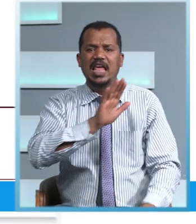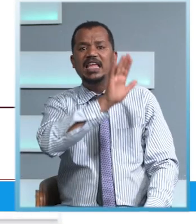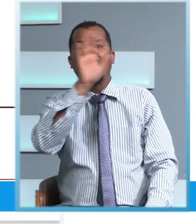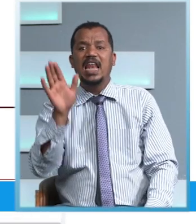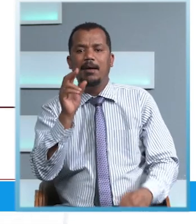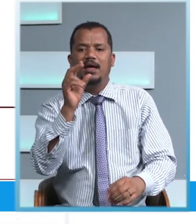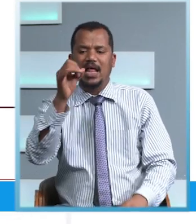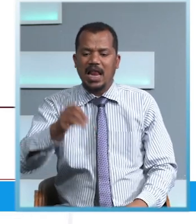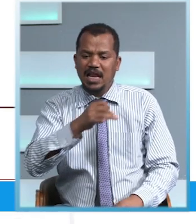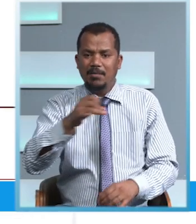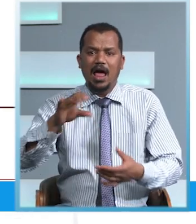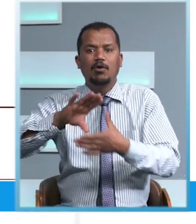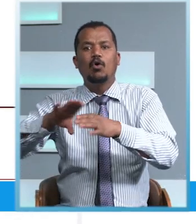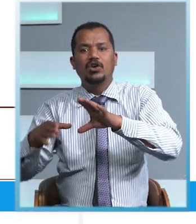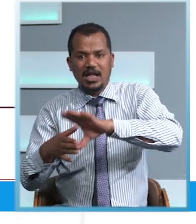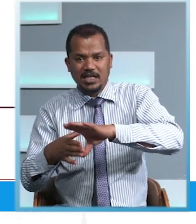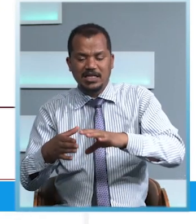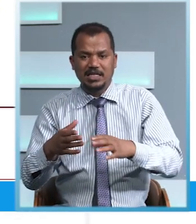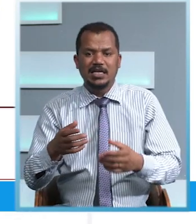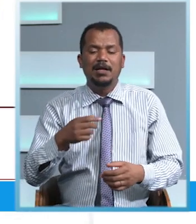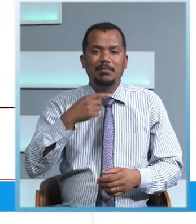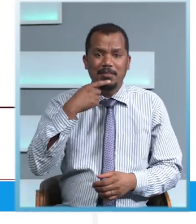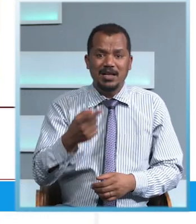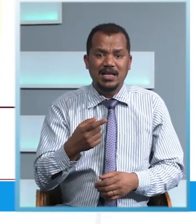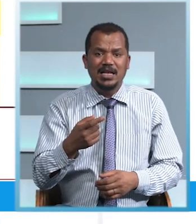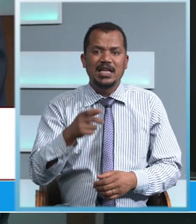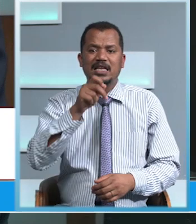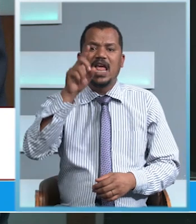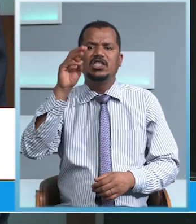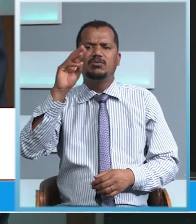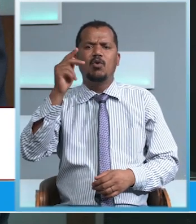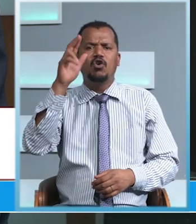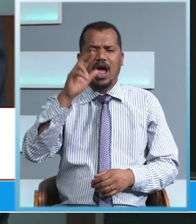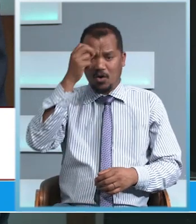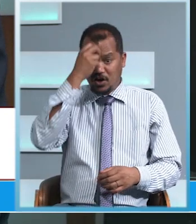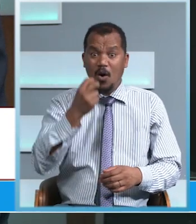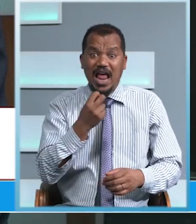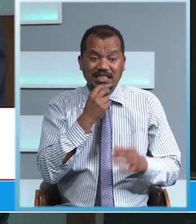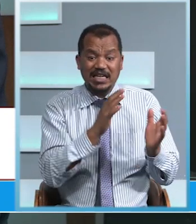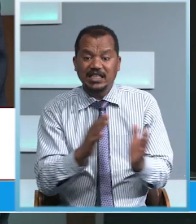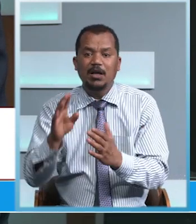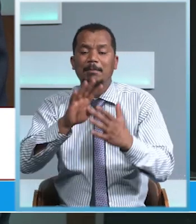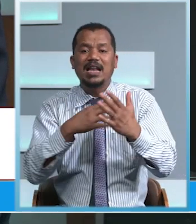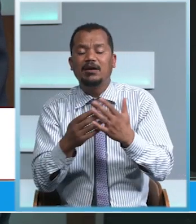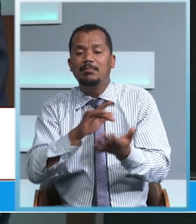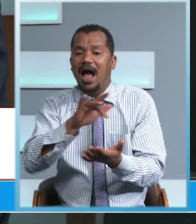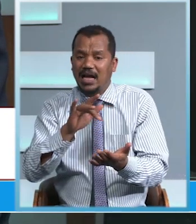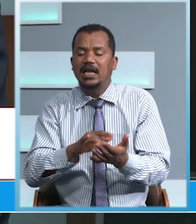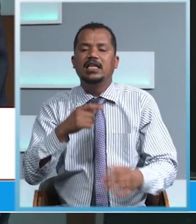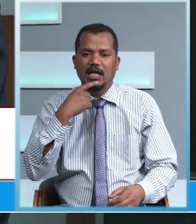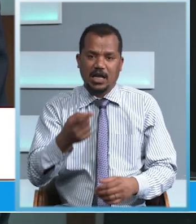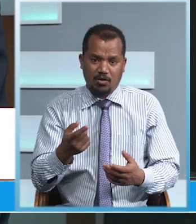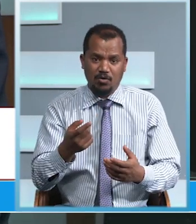አሻራና ገናን በላሊበላ ጥምቀትን በጎንደር የኢንቨስትመንት ፎረምና ዲያስፖራው እንደ ወላጅ ለዲያስፖራው ከተዘጋጁት መርሃ